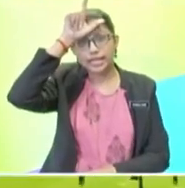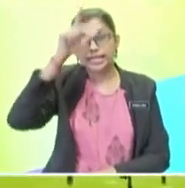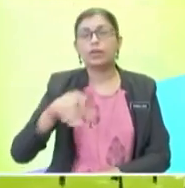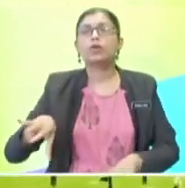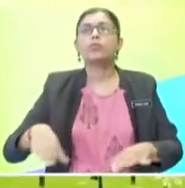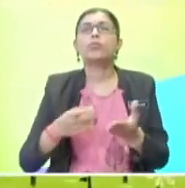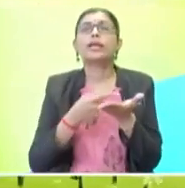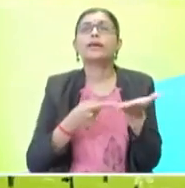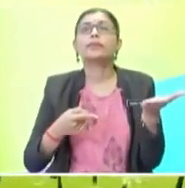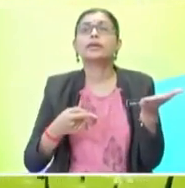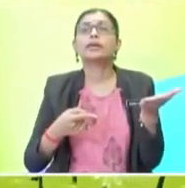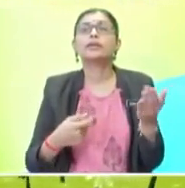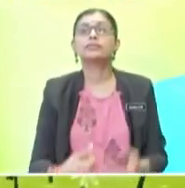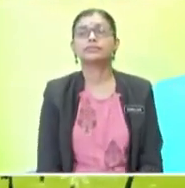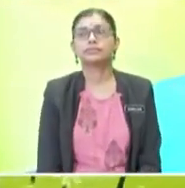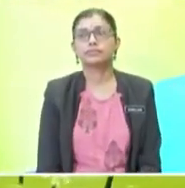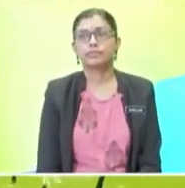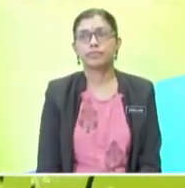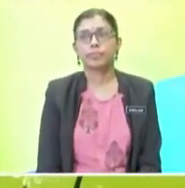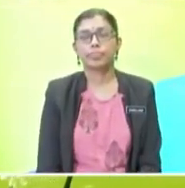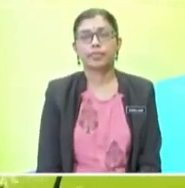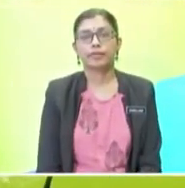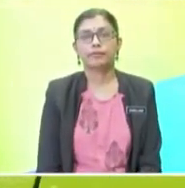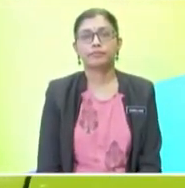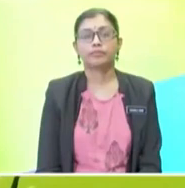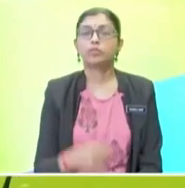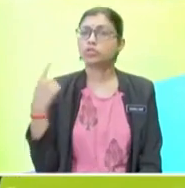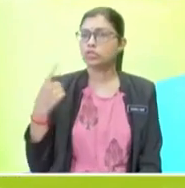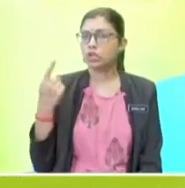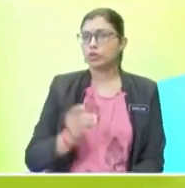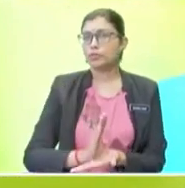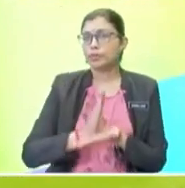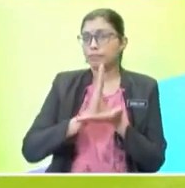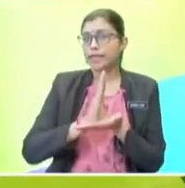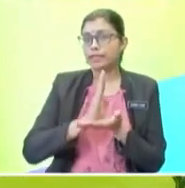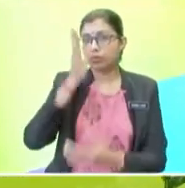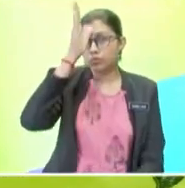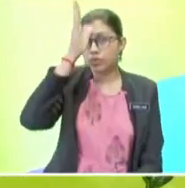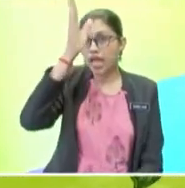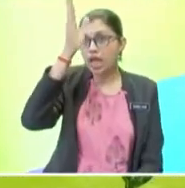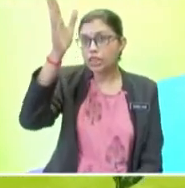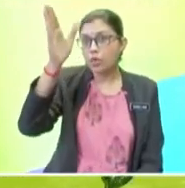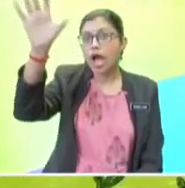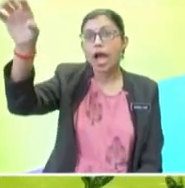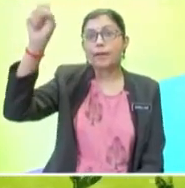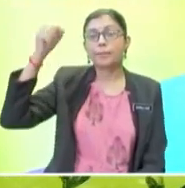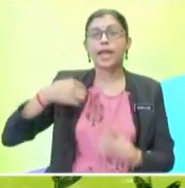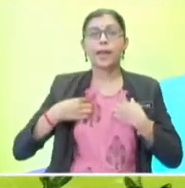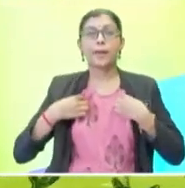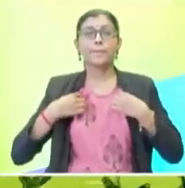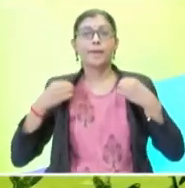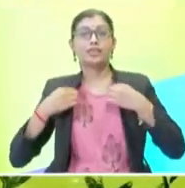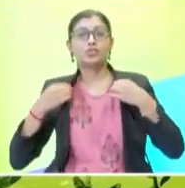Ya, saya cikgu. Saya selalu membantu Datuk mengambil baju di ampayan, cikgu.